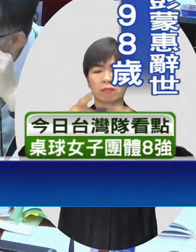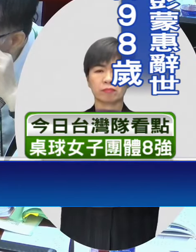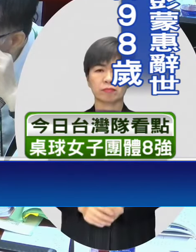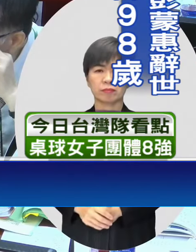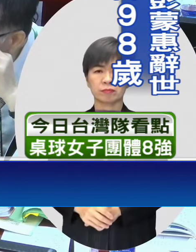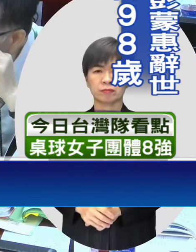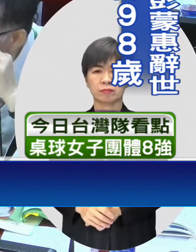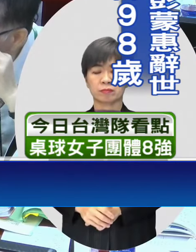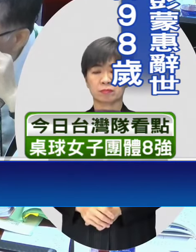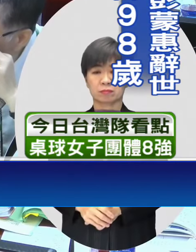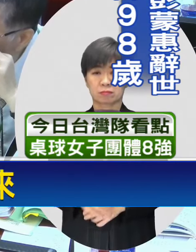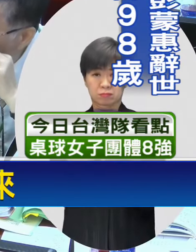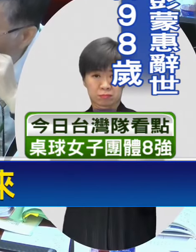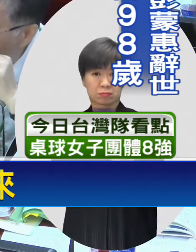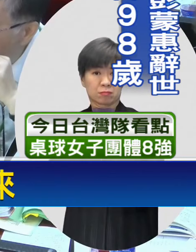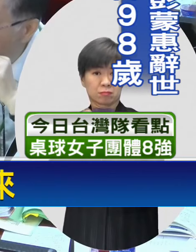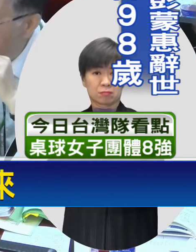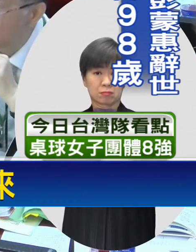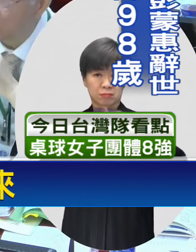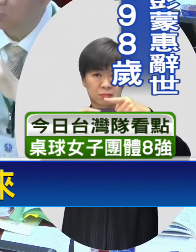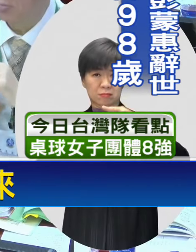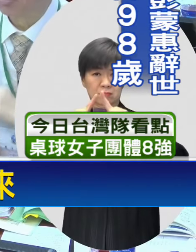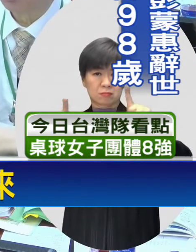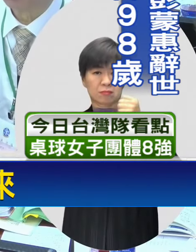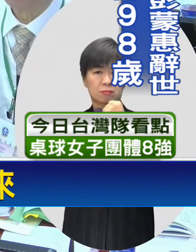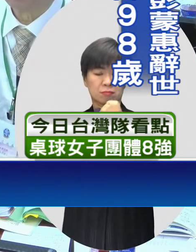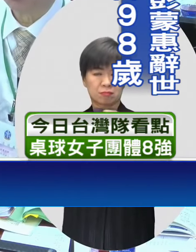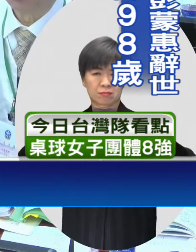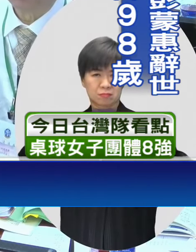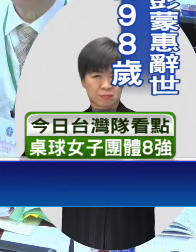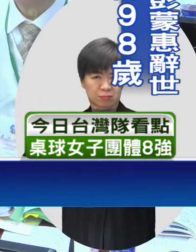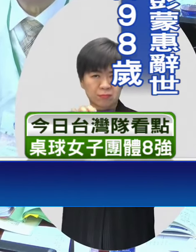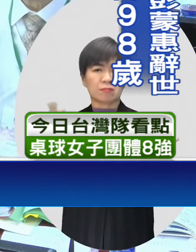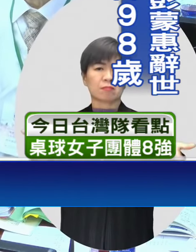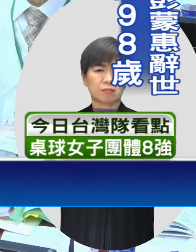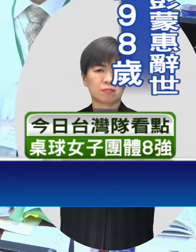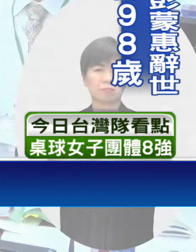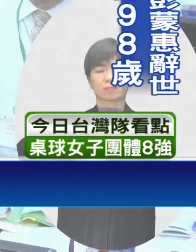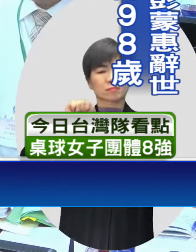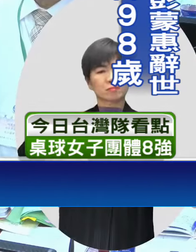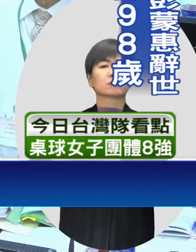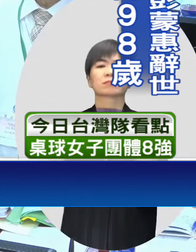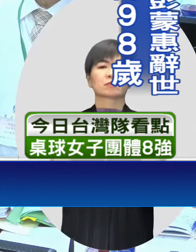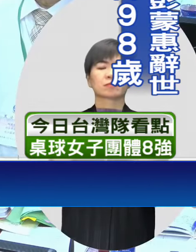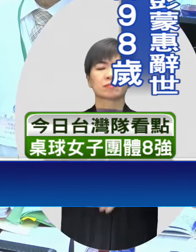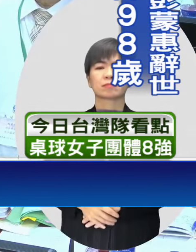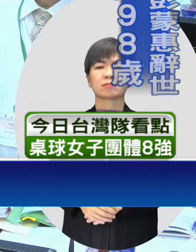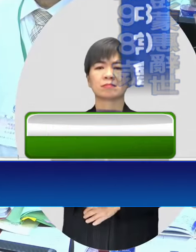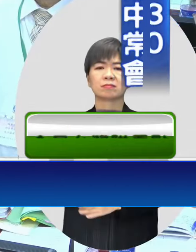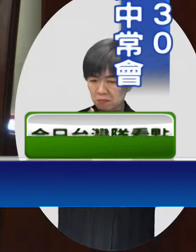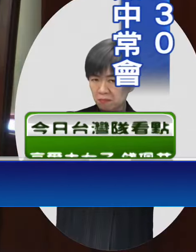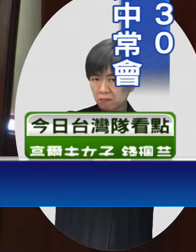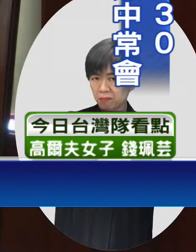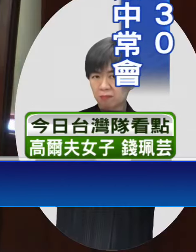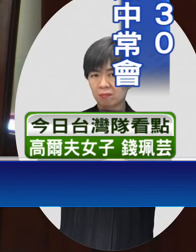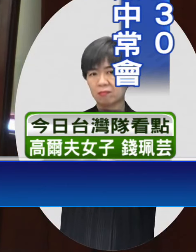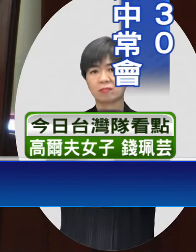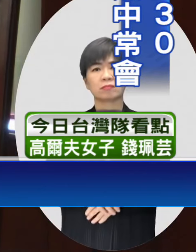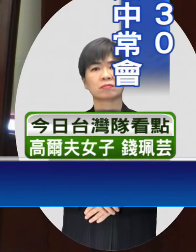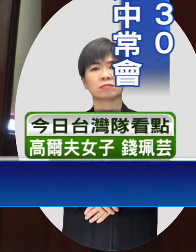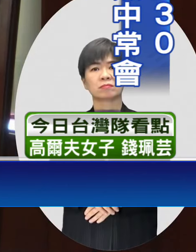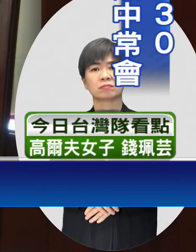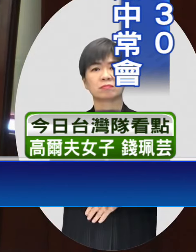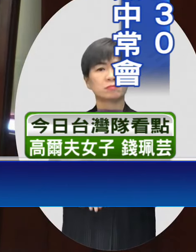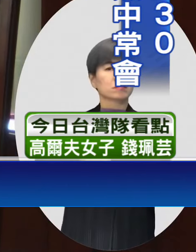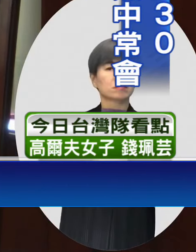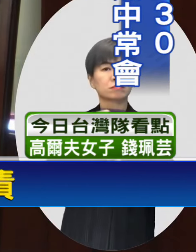有可能符合刚刚尤大法官所提出来那可能的涉程范围。 喂，黄委员，我打断一下，时间先暂停哦。各